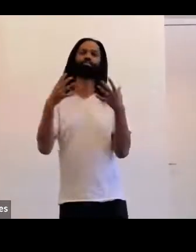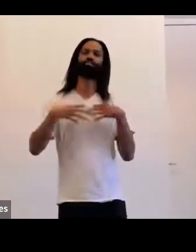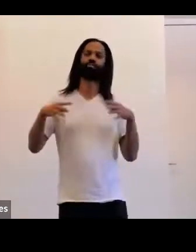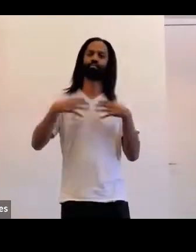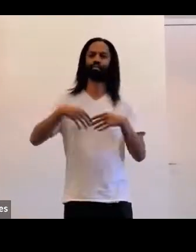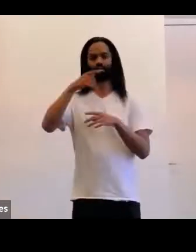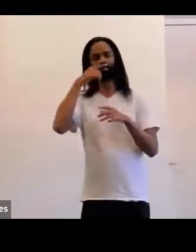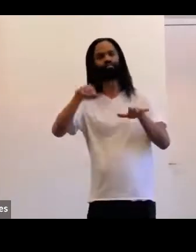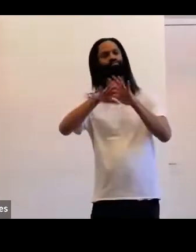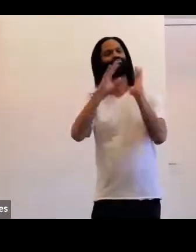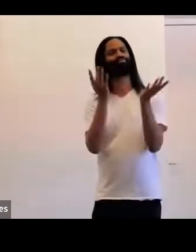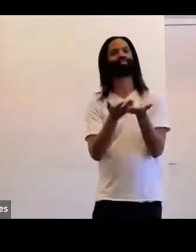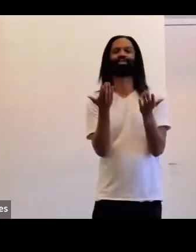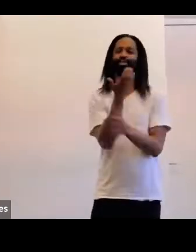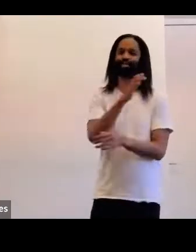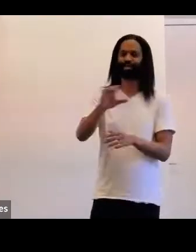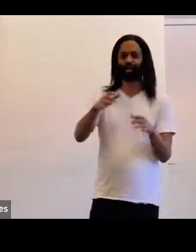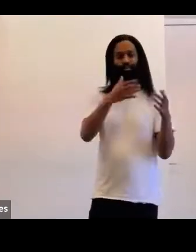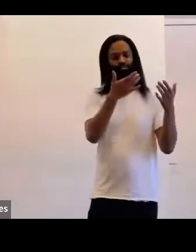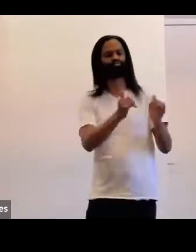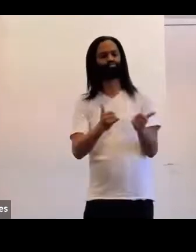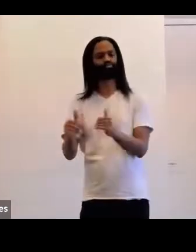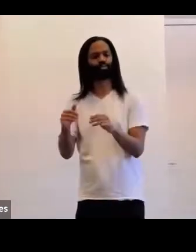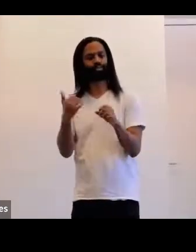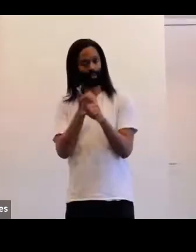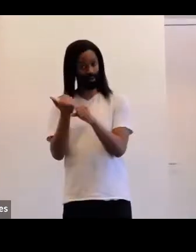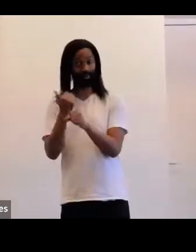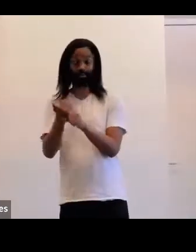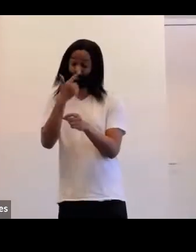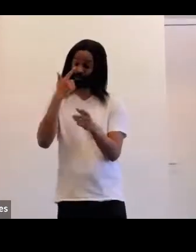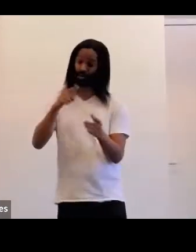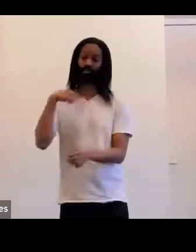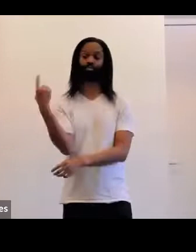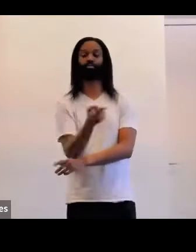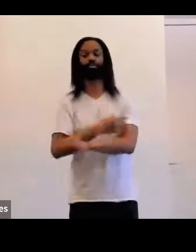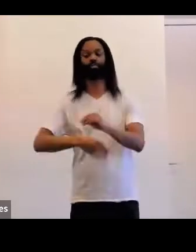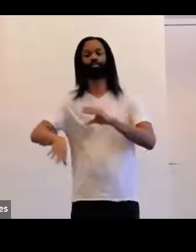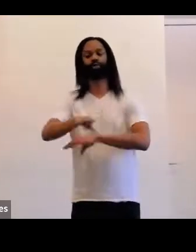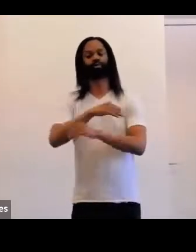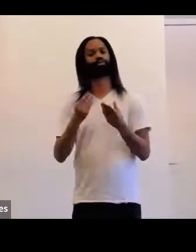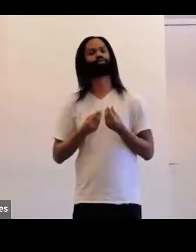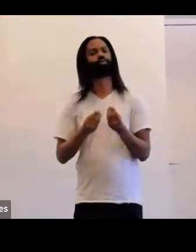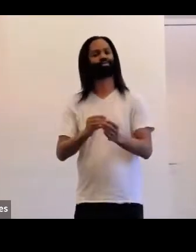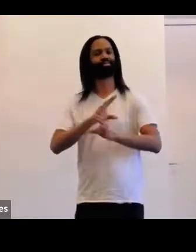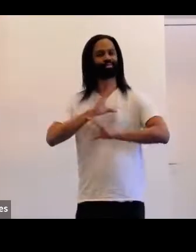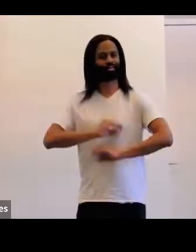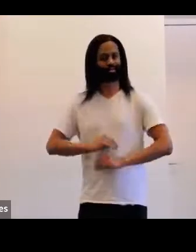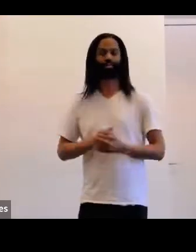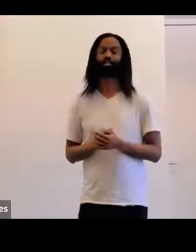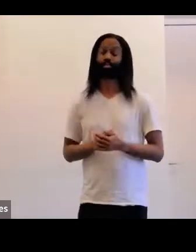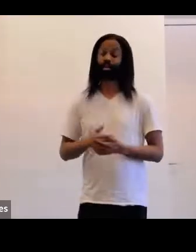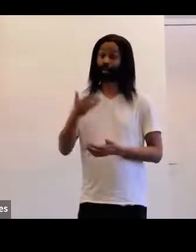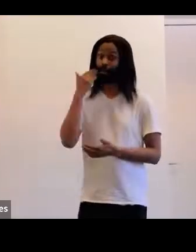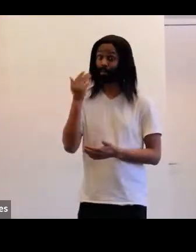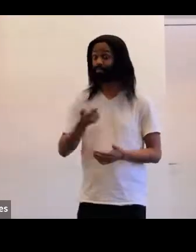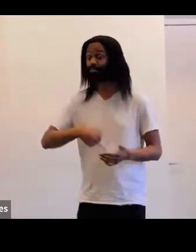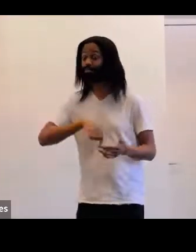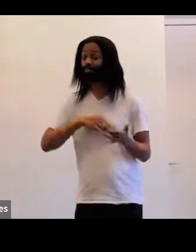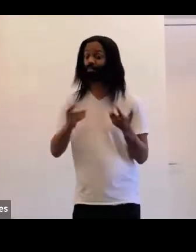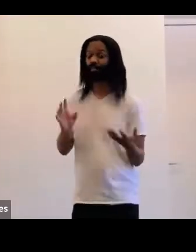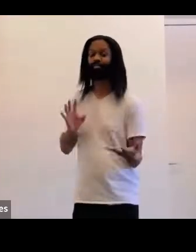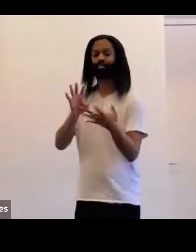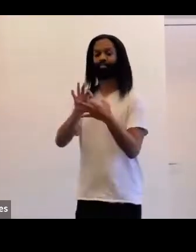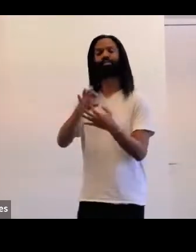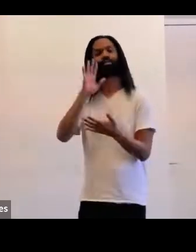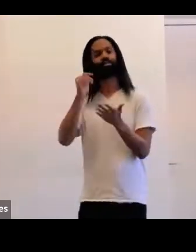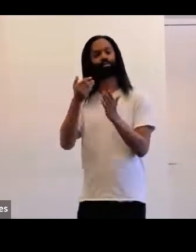contribue au bien-être de tous. C'est aussi dans cette idée d'aller vers les autres que nous travaillons avec Muriel Boyon